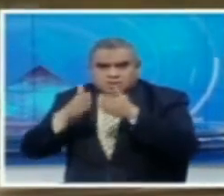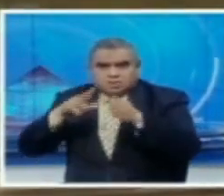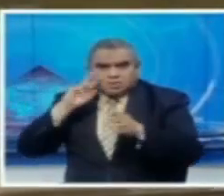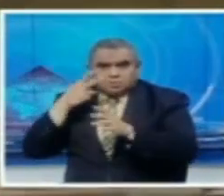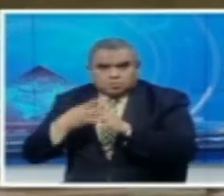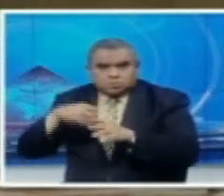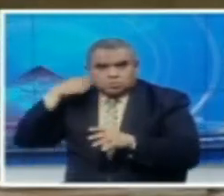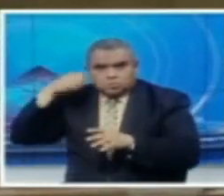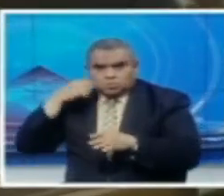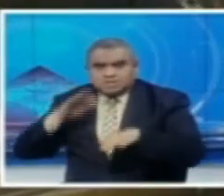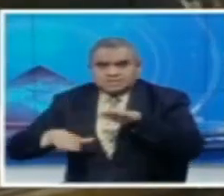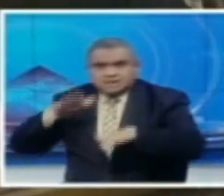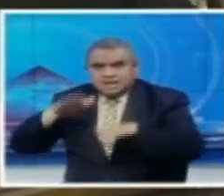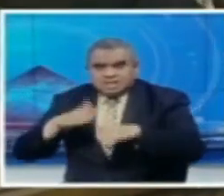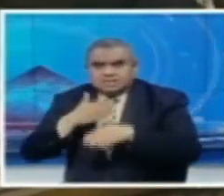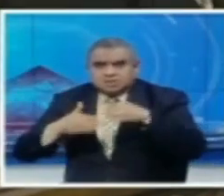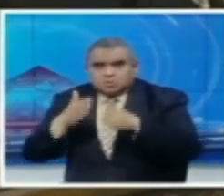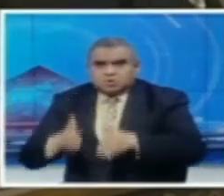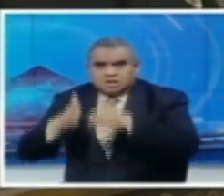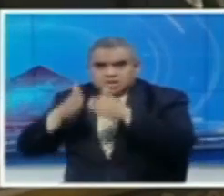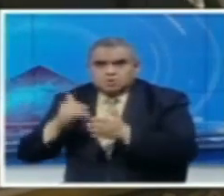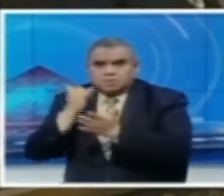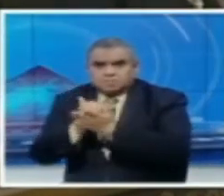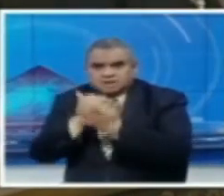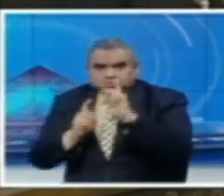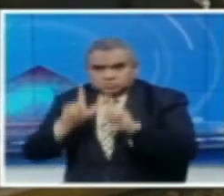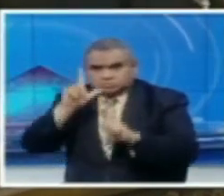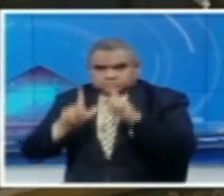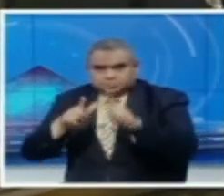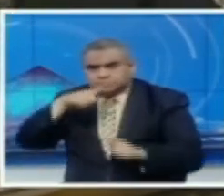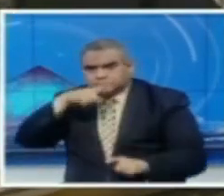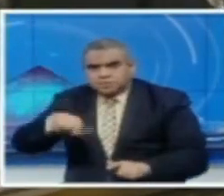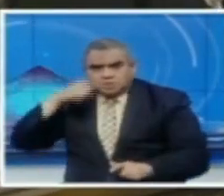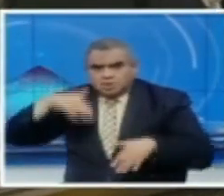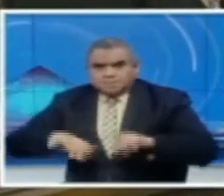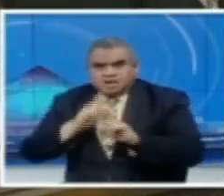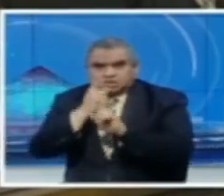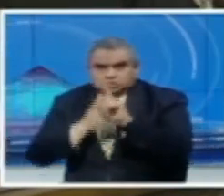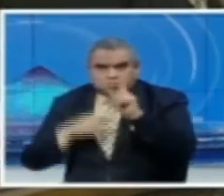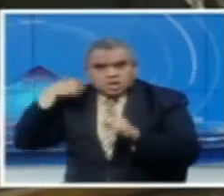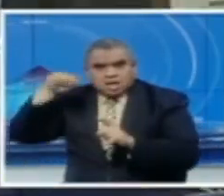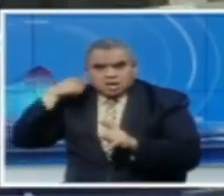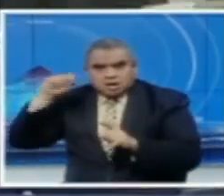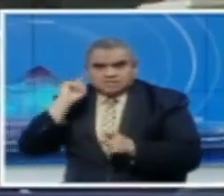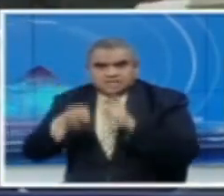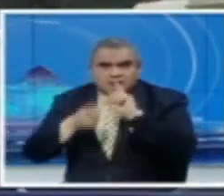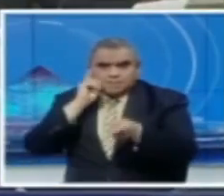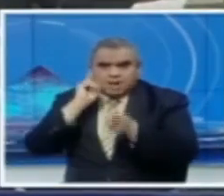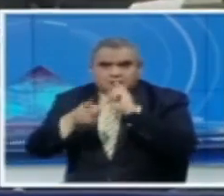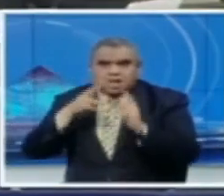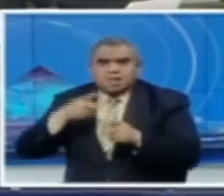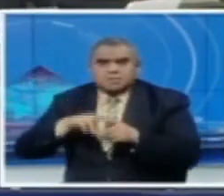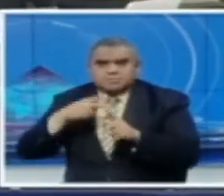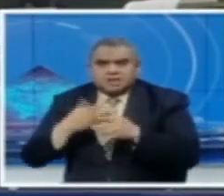والإسكان وعدد من المسؤولين المعنيين، أشار مدبولي إلى التوجيهات الرئاسية بتقديم مزيد